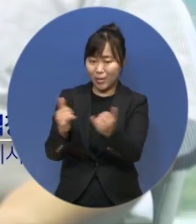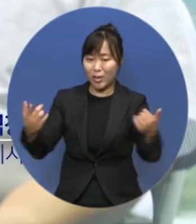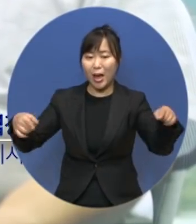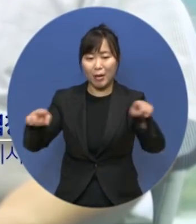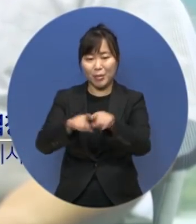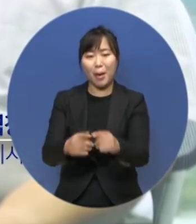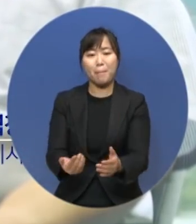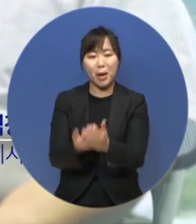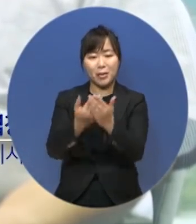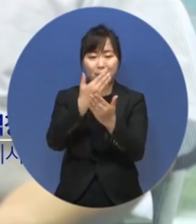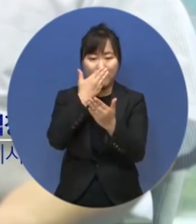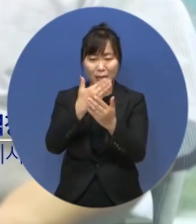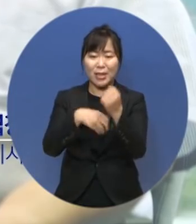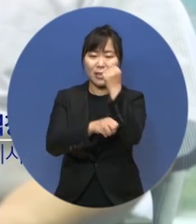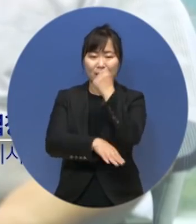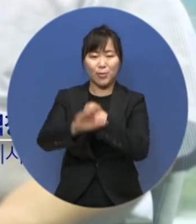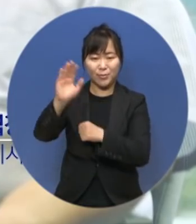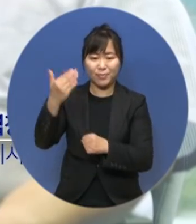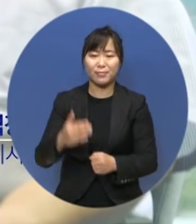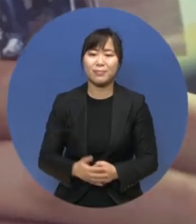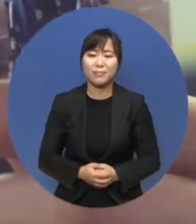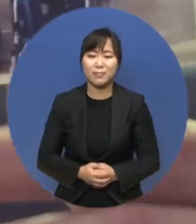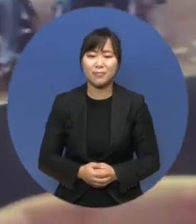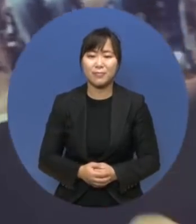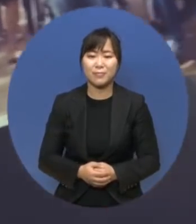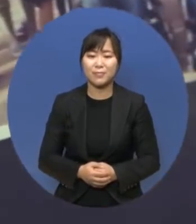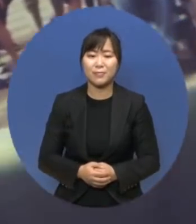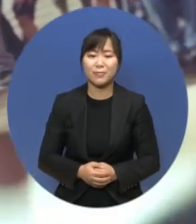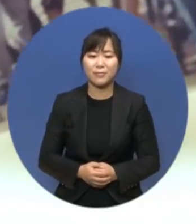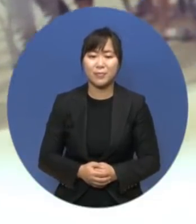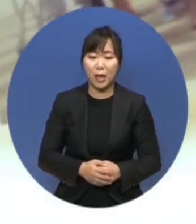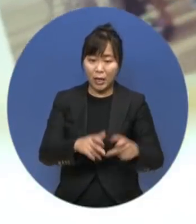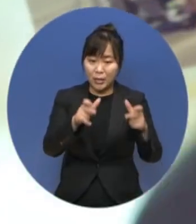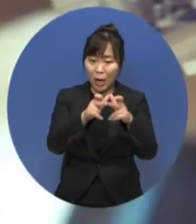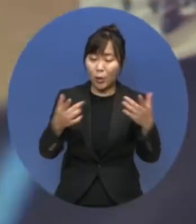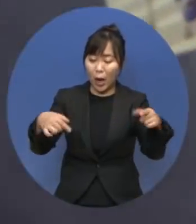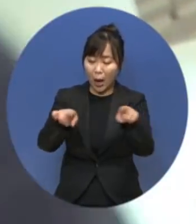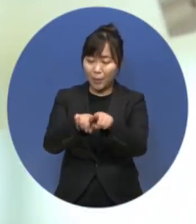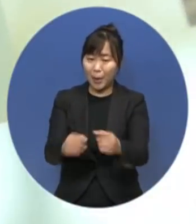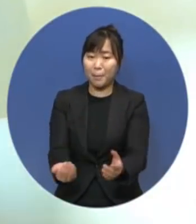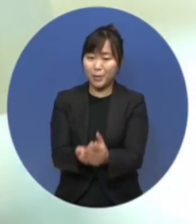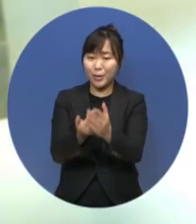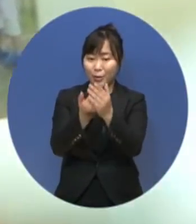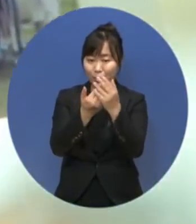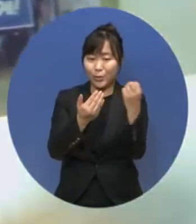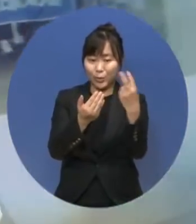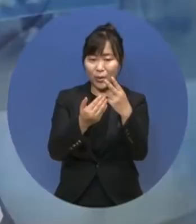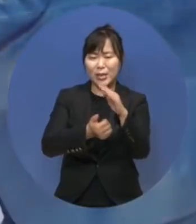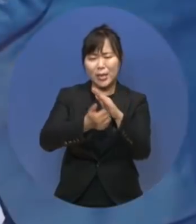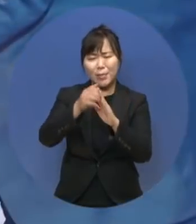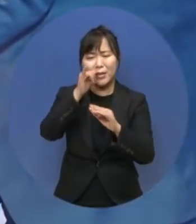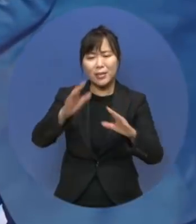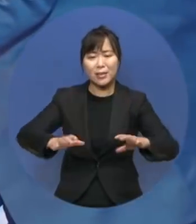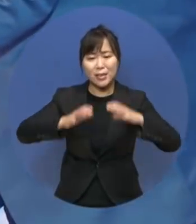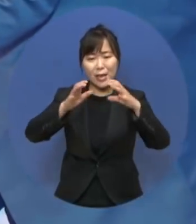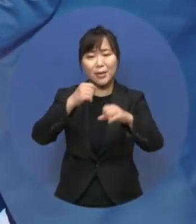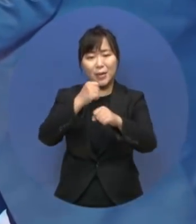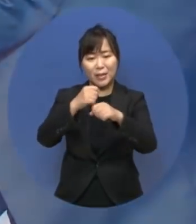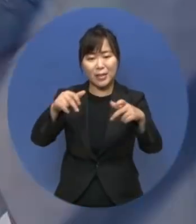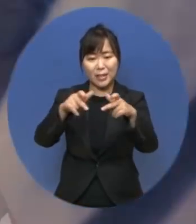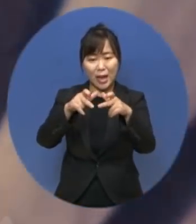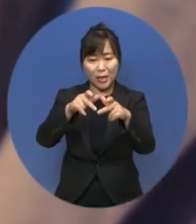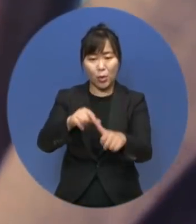함께 성장할 수 있는 발판이 되었습니다. 장애인과 더불어 성장하며 희망찬 세상을